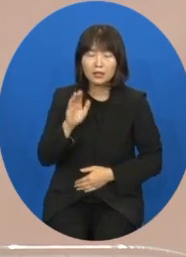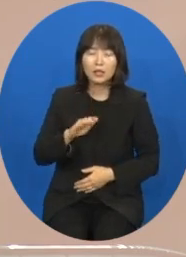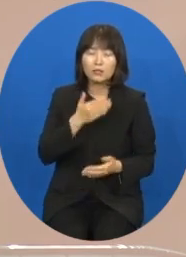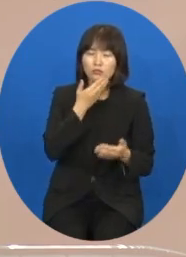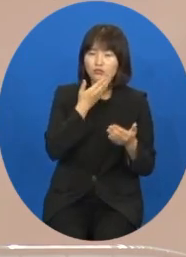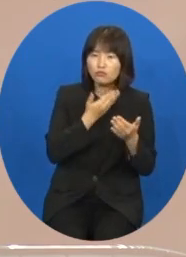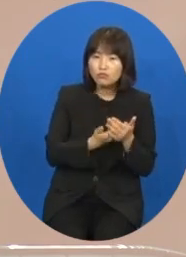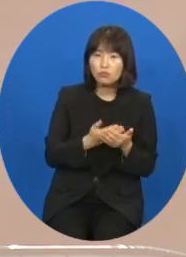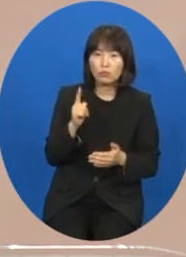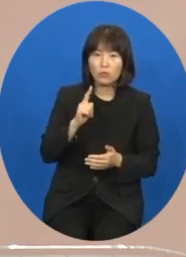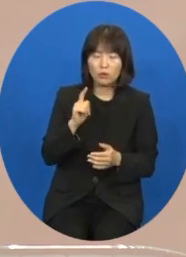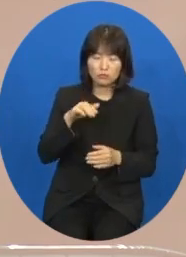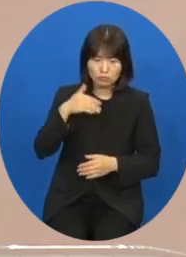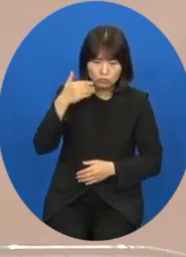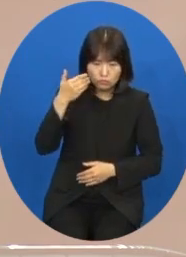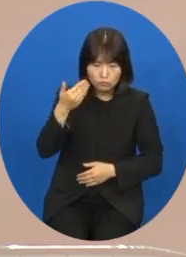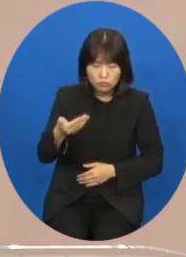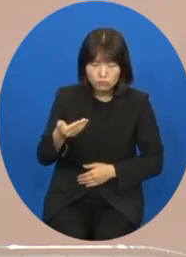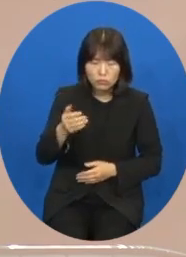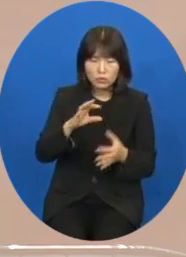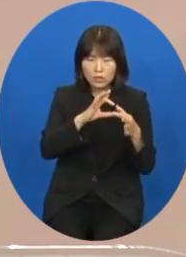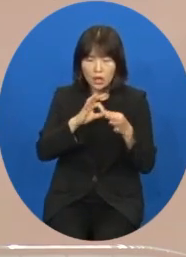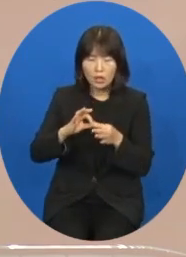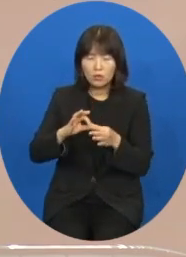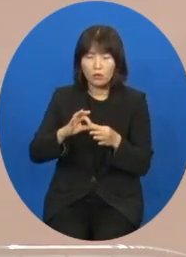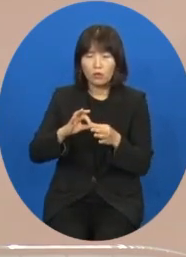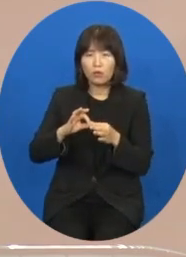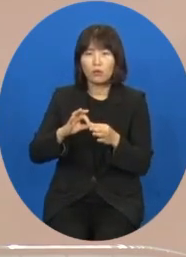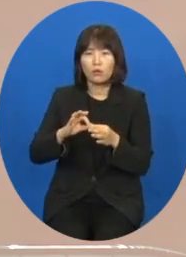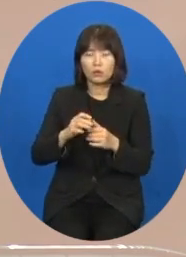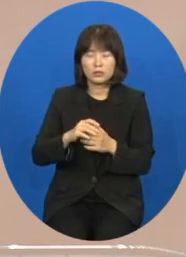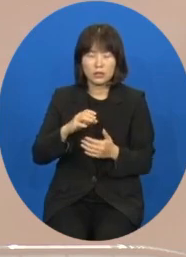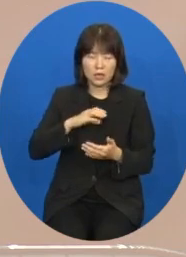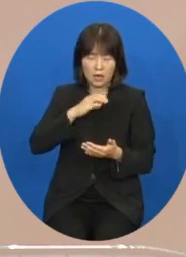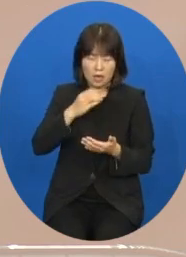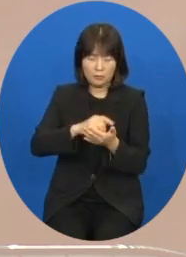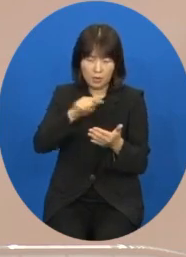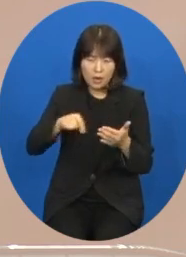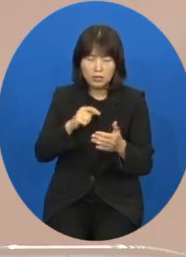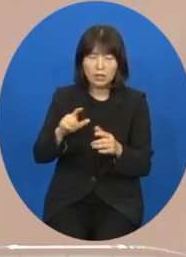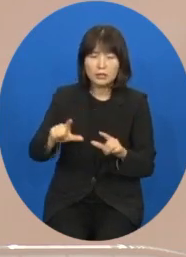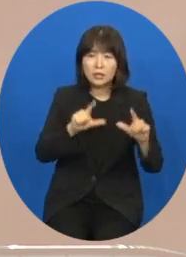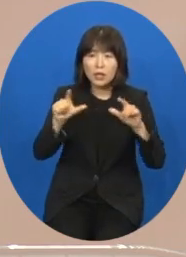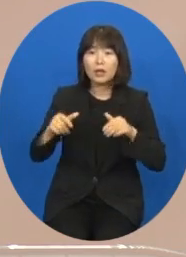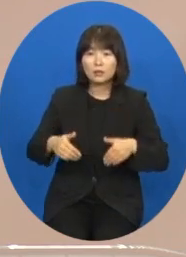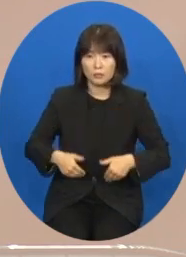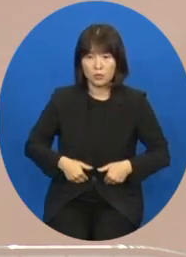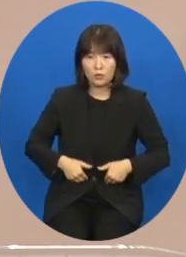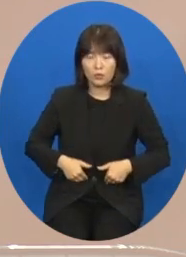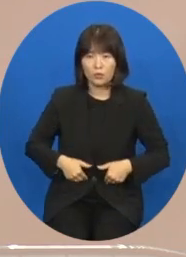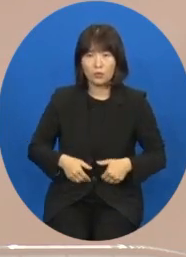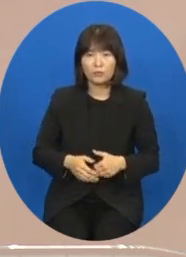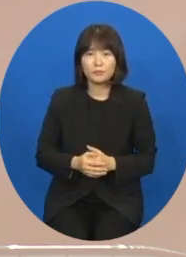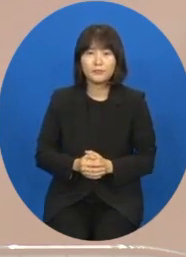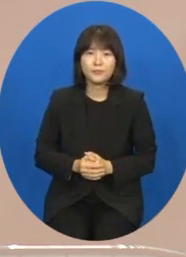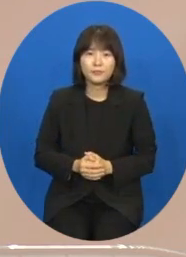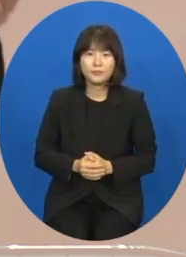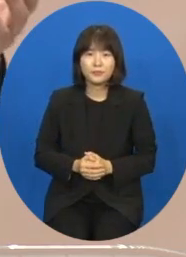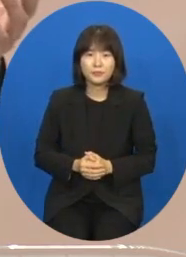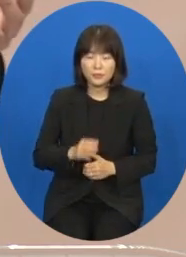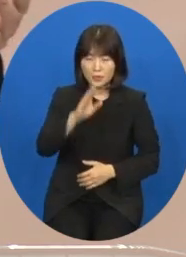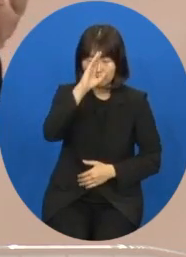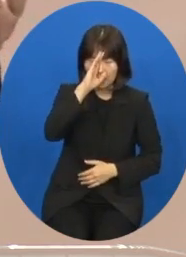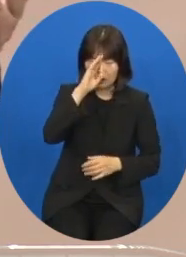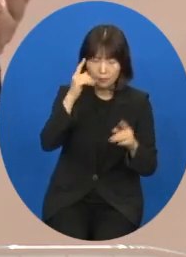그 다음부터도 계속 살아가야 합니다. 속죄함을 받은 은혜만 가지고 나머지 삶을 살 수는 없는 거예요. 병